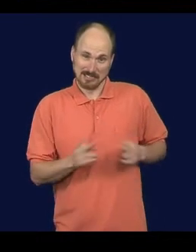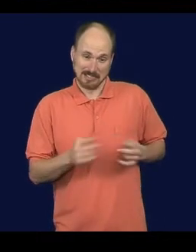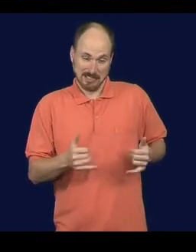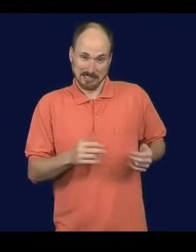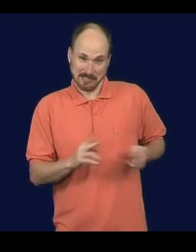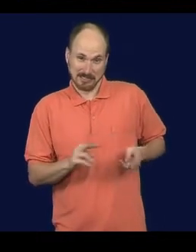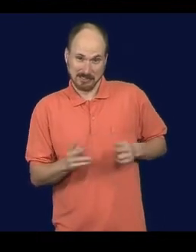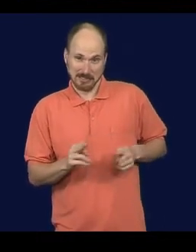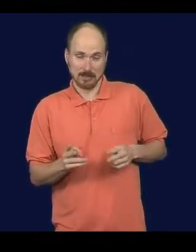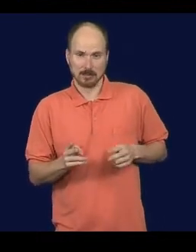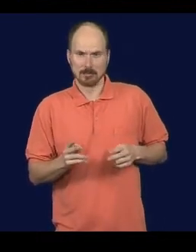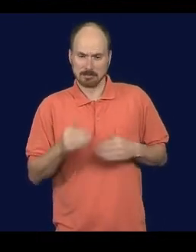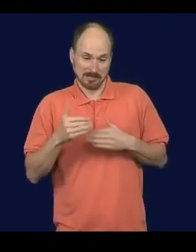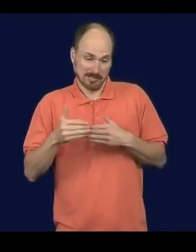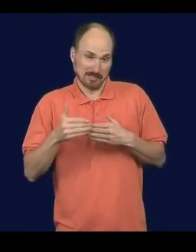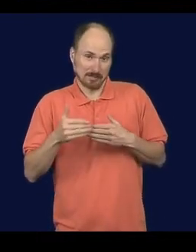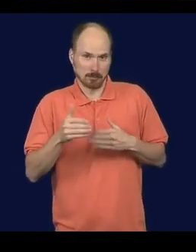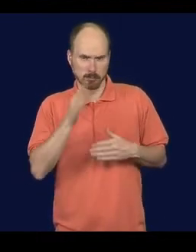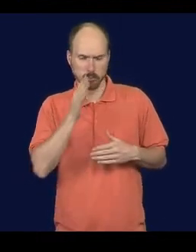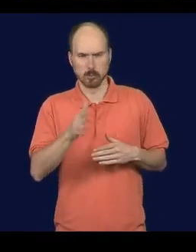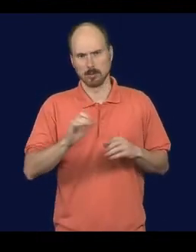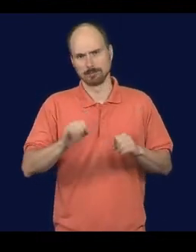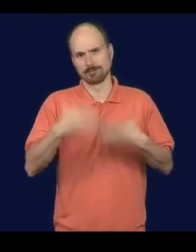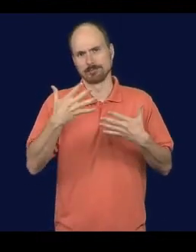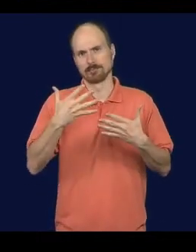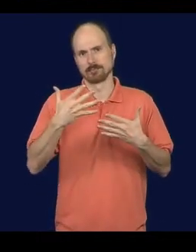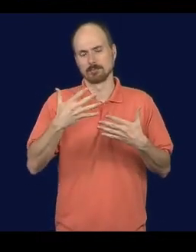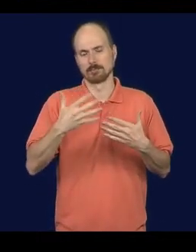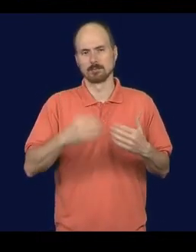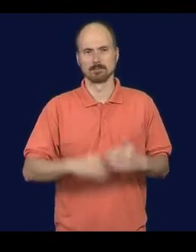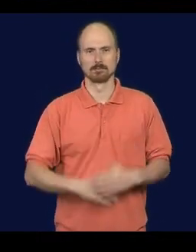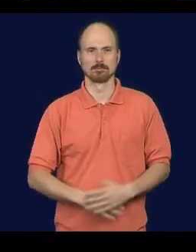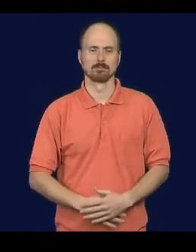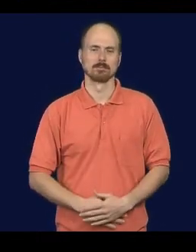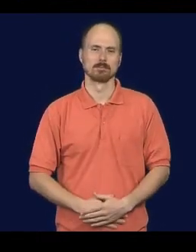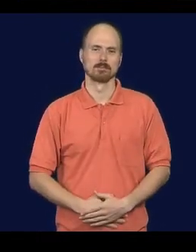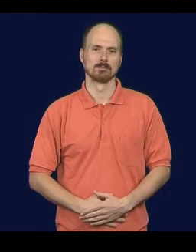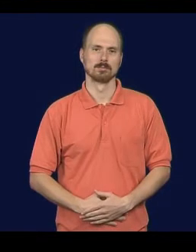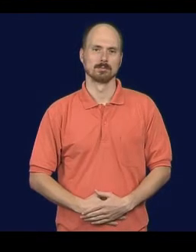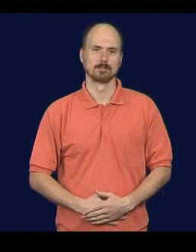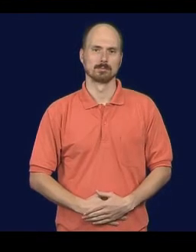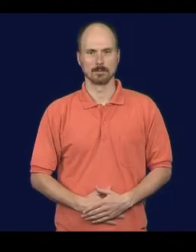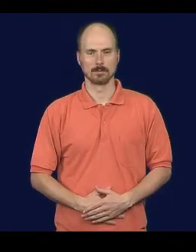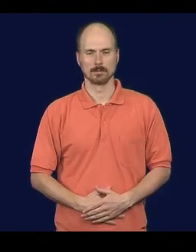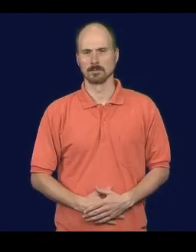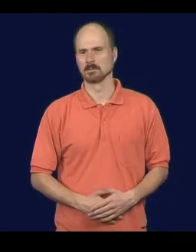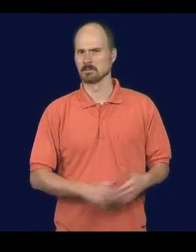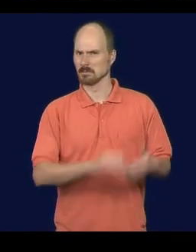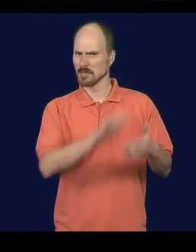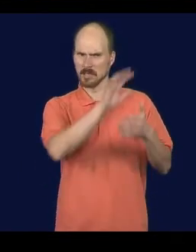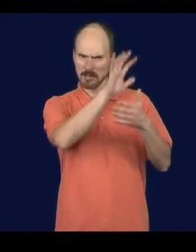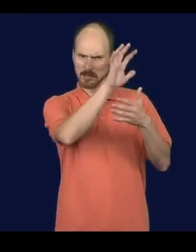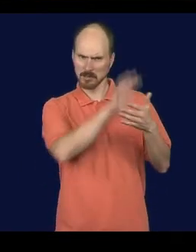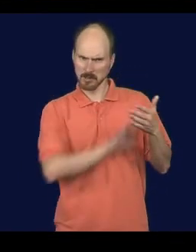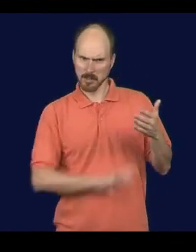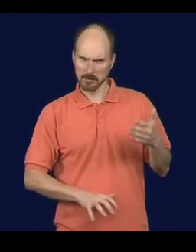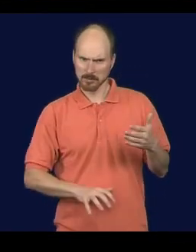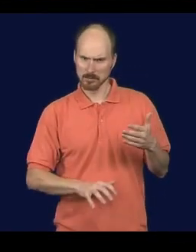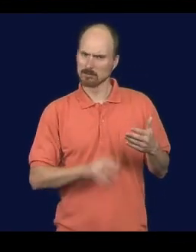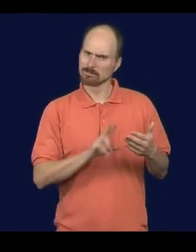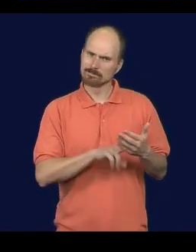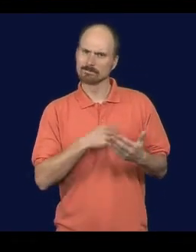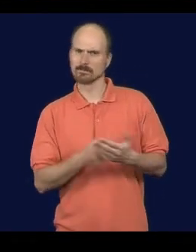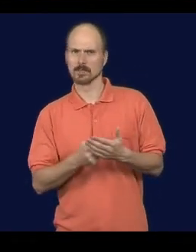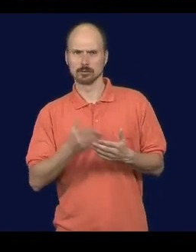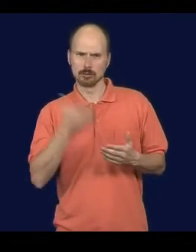Tak Antelie dokáže také nastavit jednoduše budík. Vy nemusíte jít do systémové aplikace a nastavovat to